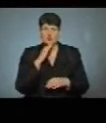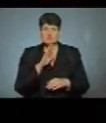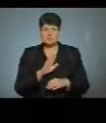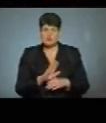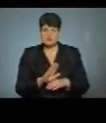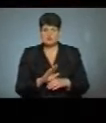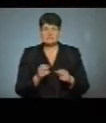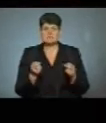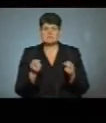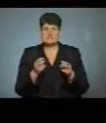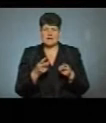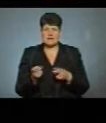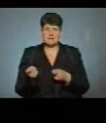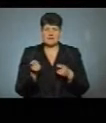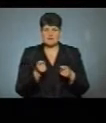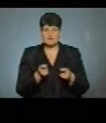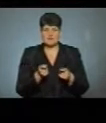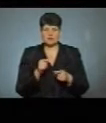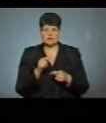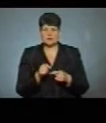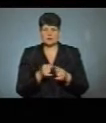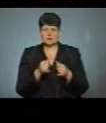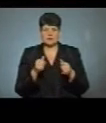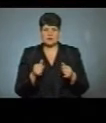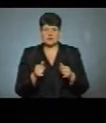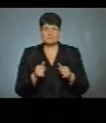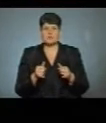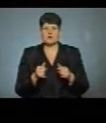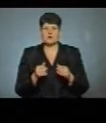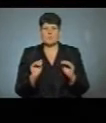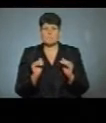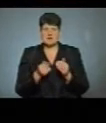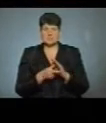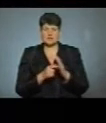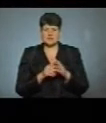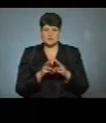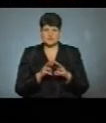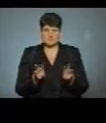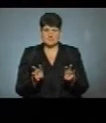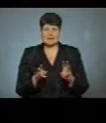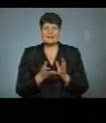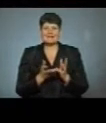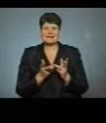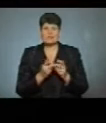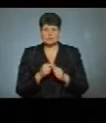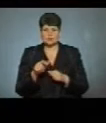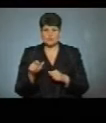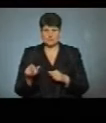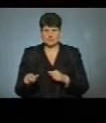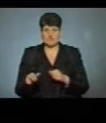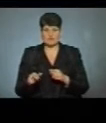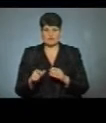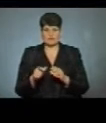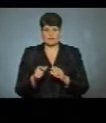На спеціальні перевезення не поширюються обмеження Кабінету міністрів стосовно кількості пасажирів в салоні автобуса чи